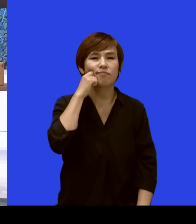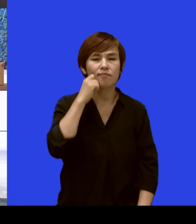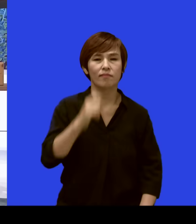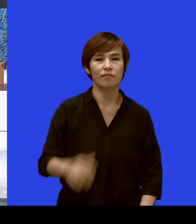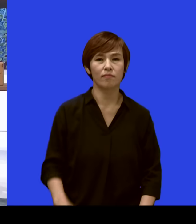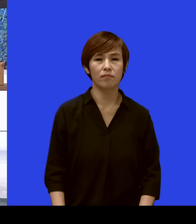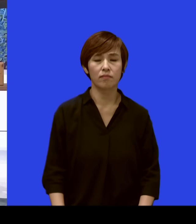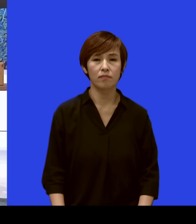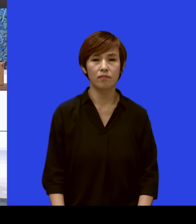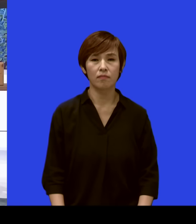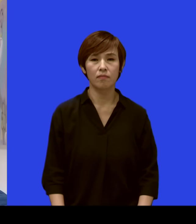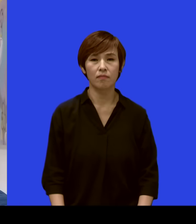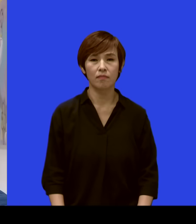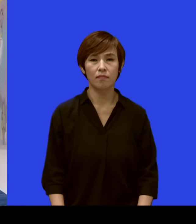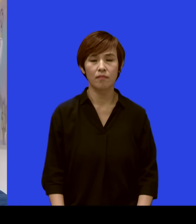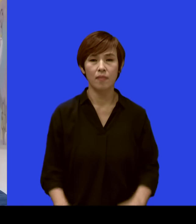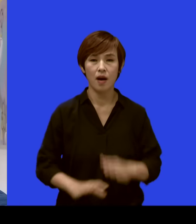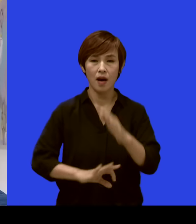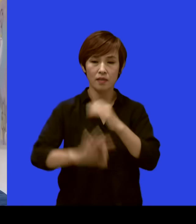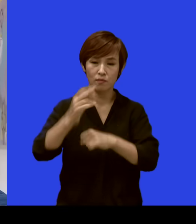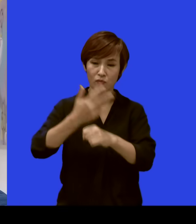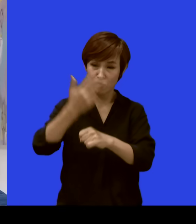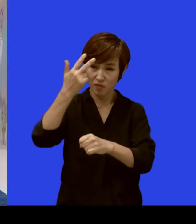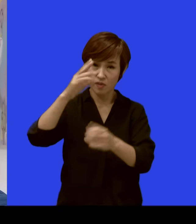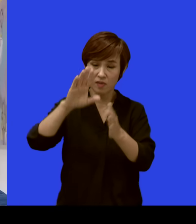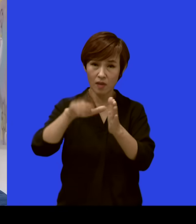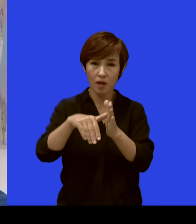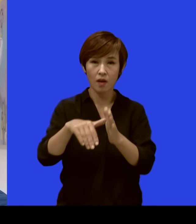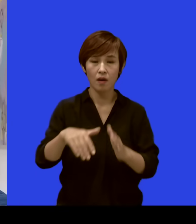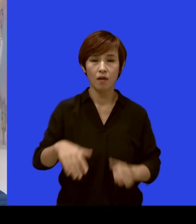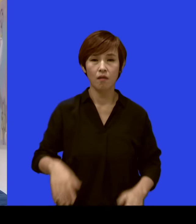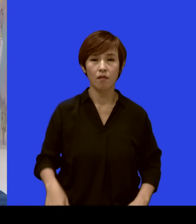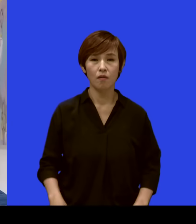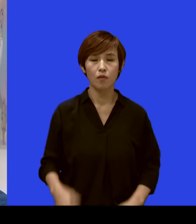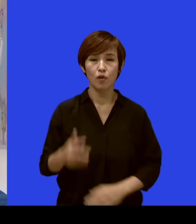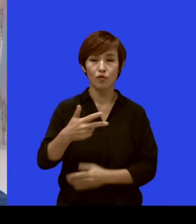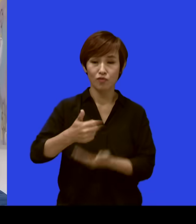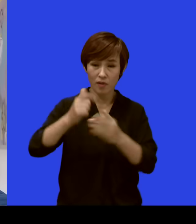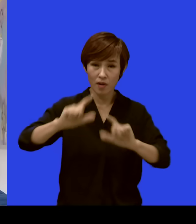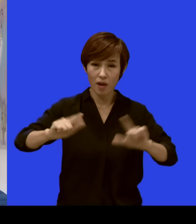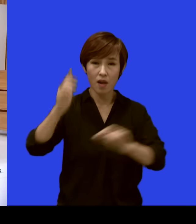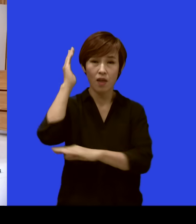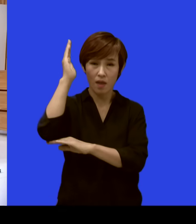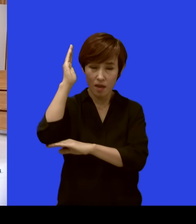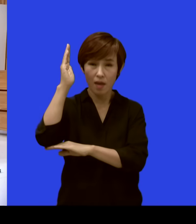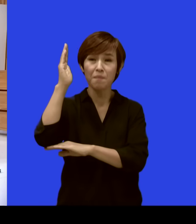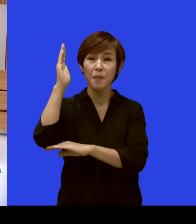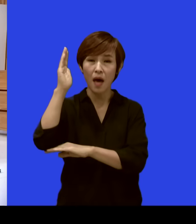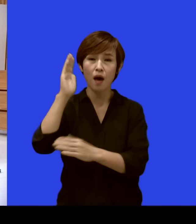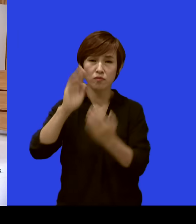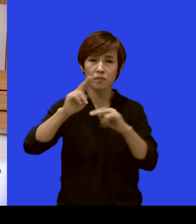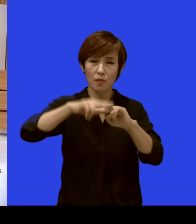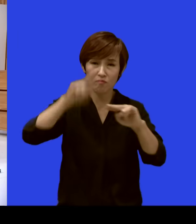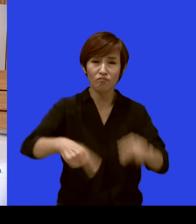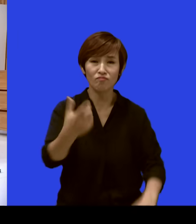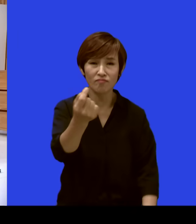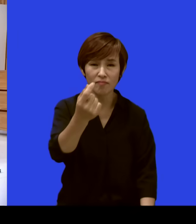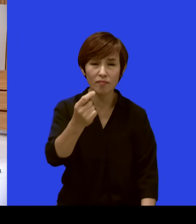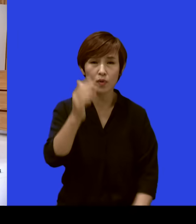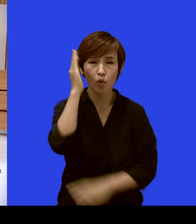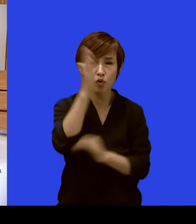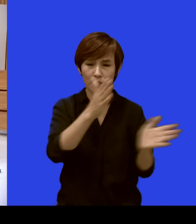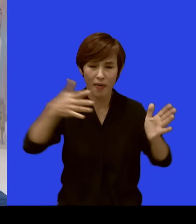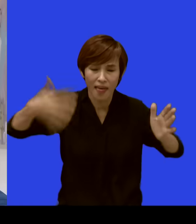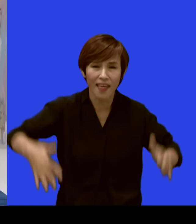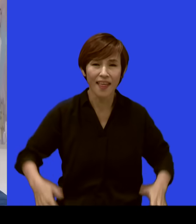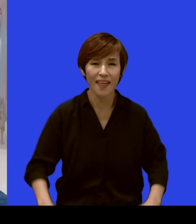다음날 7시인가 깼는데 그래도 아무리 교회를 그만둬도 주일날 예배는 가서 말은 하고 그만둬야 되잖아요. 근데 설교 준비를 안 하고 잔